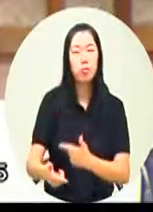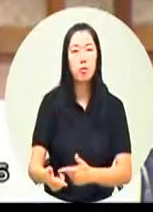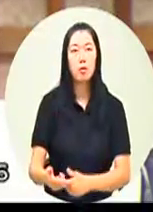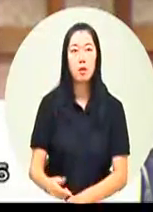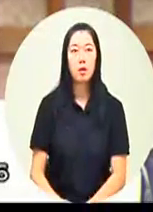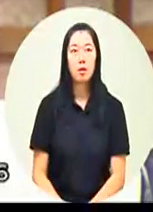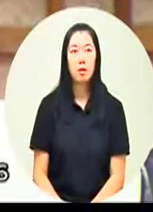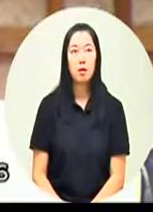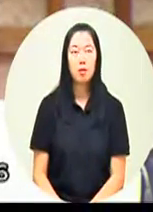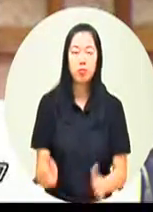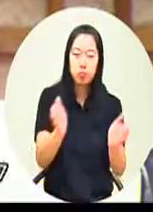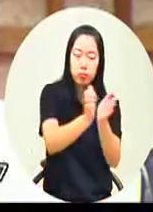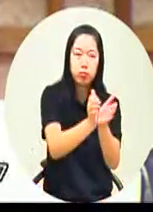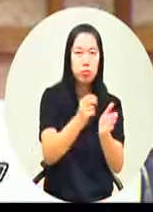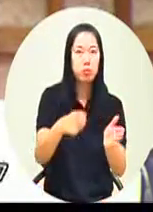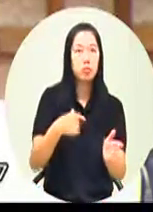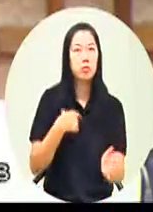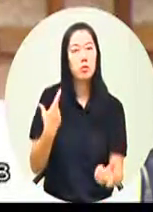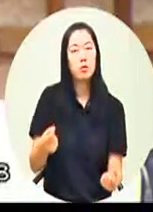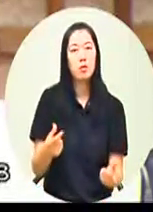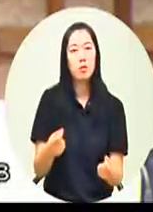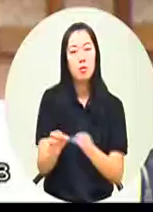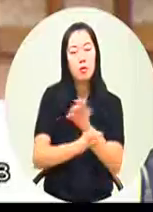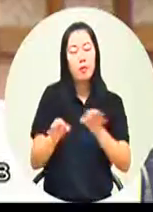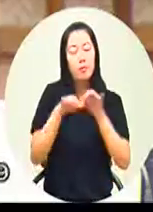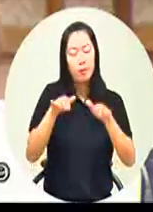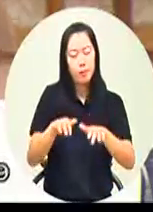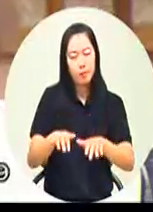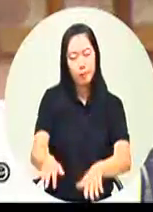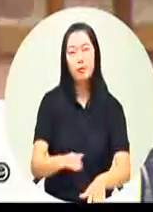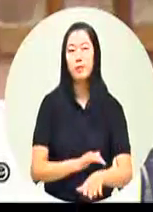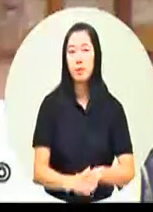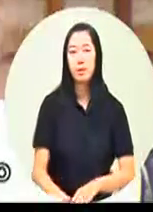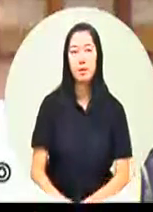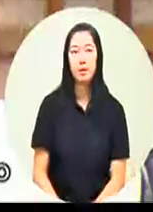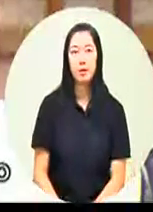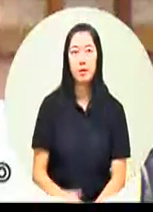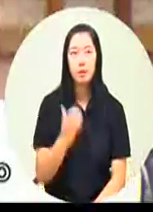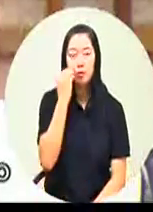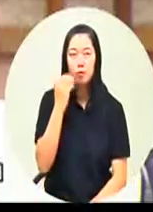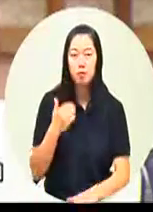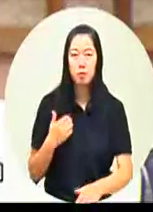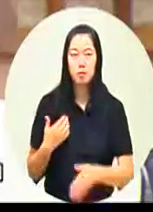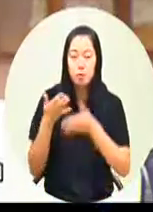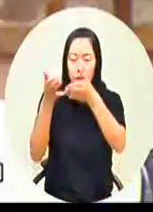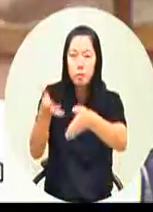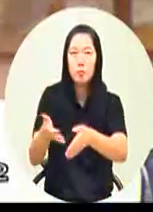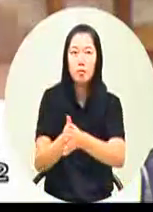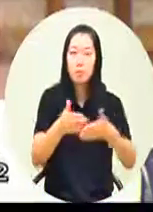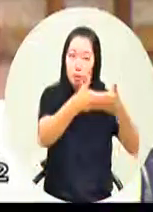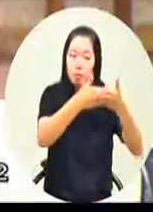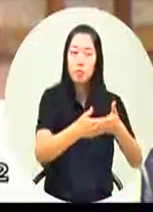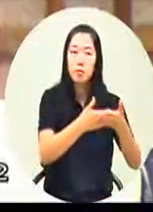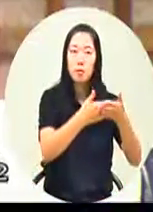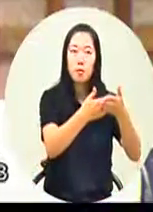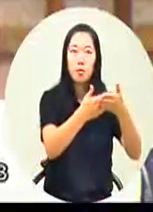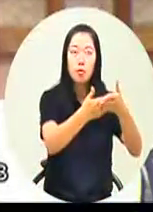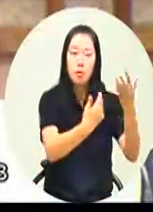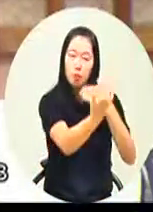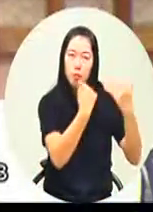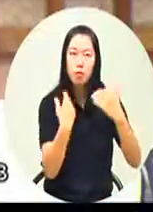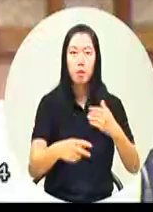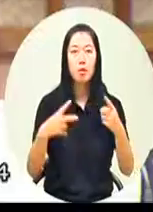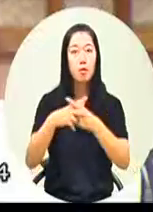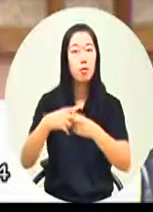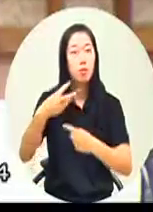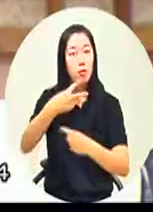候我们又要萧条一阵子哈。如果说光把这个重点放在陆客或者是放在这个小三通进来的